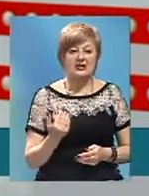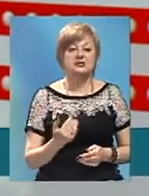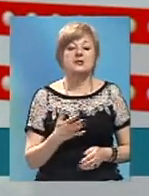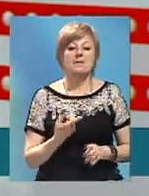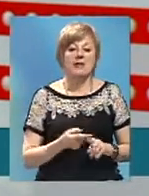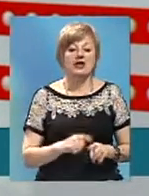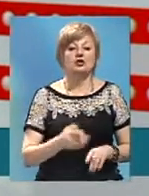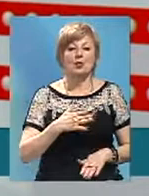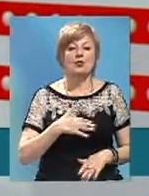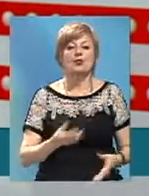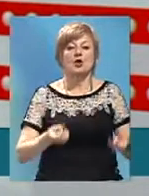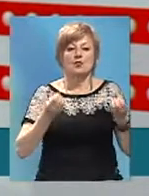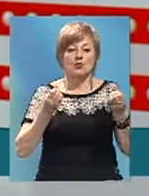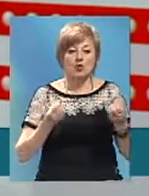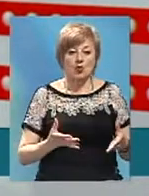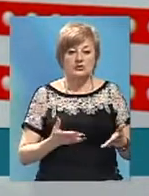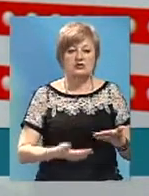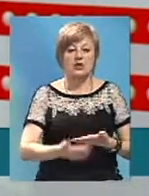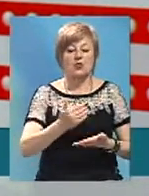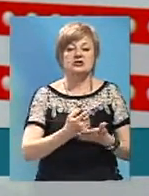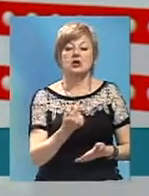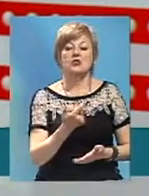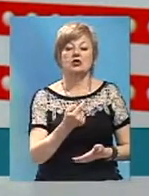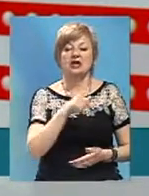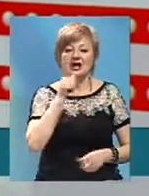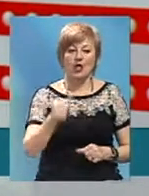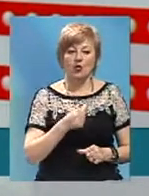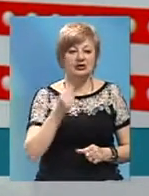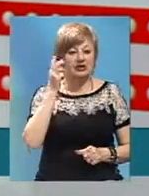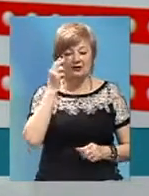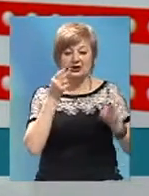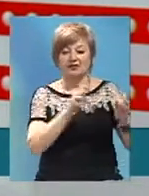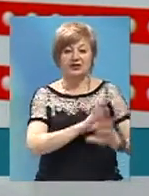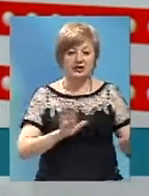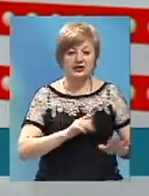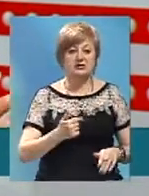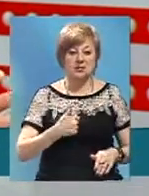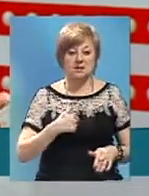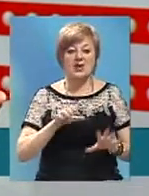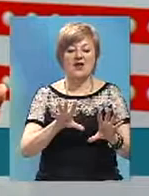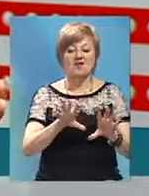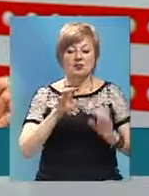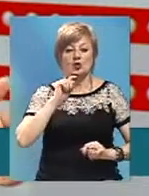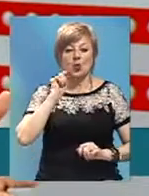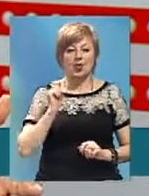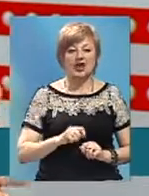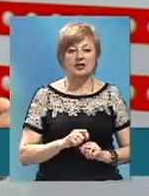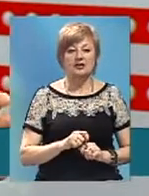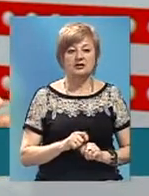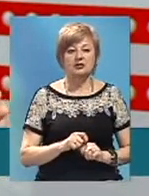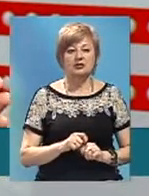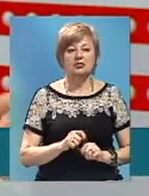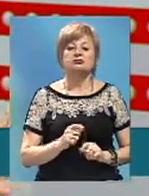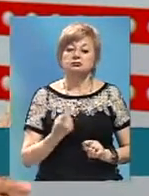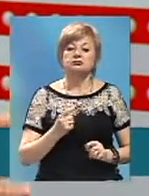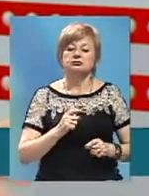ми просто останніх півтора року практично в Києві не буваємо, тому ми сприймаємо Україну більш-менш цілісно